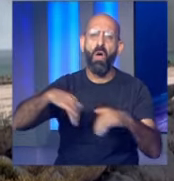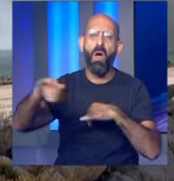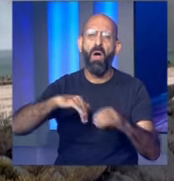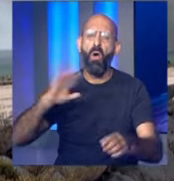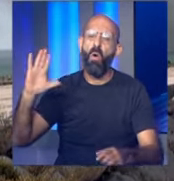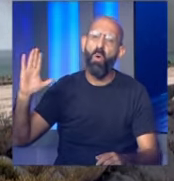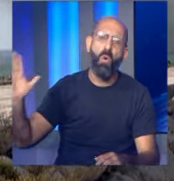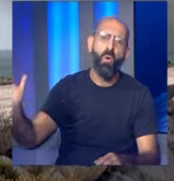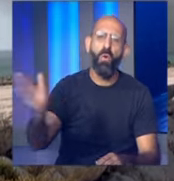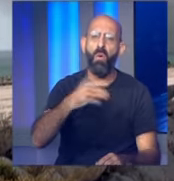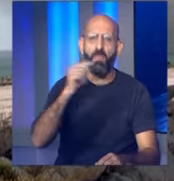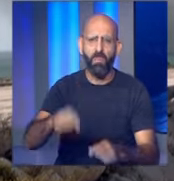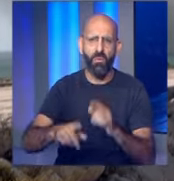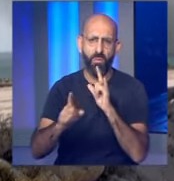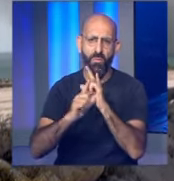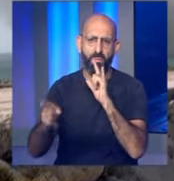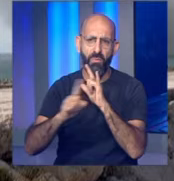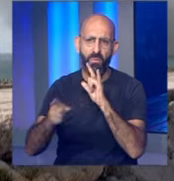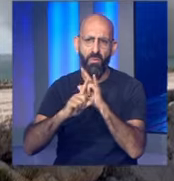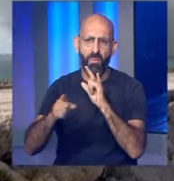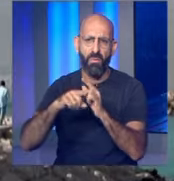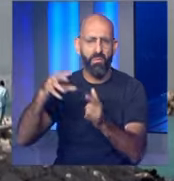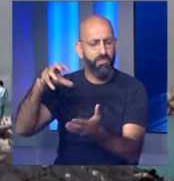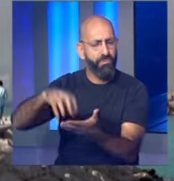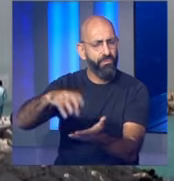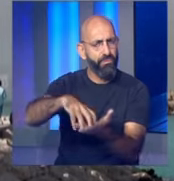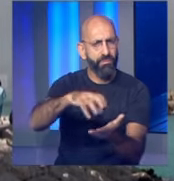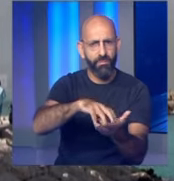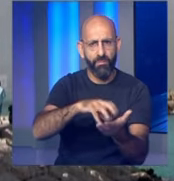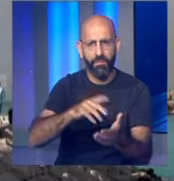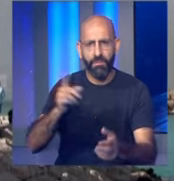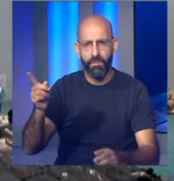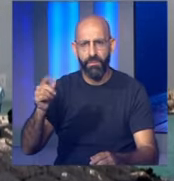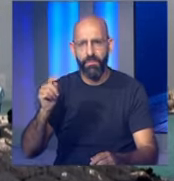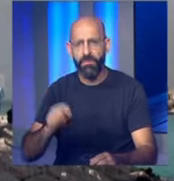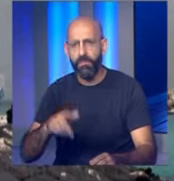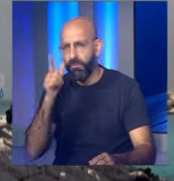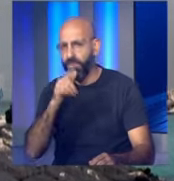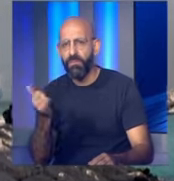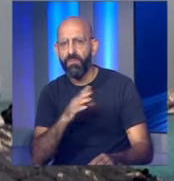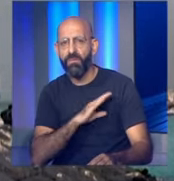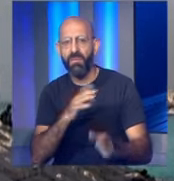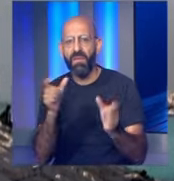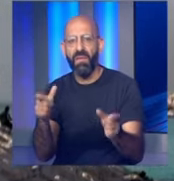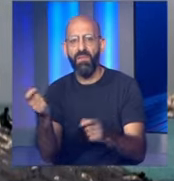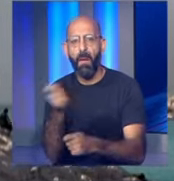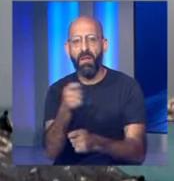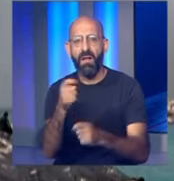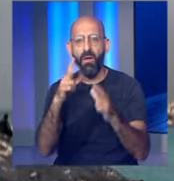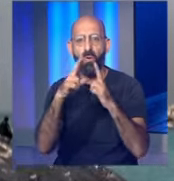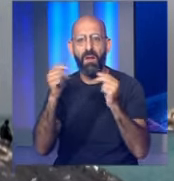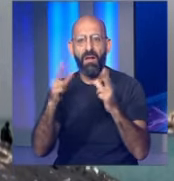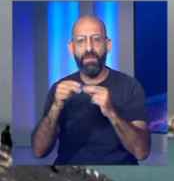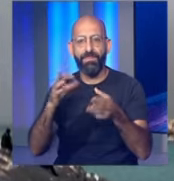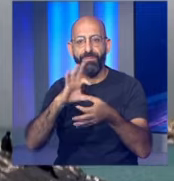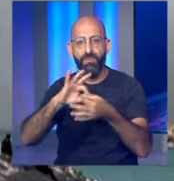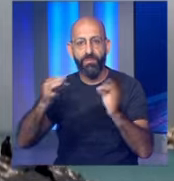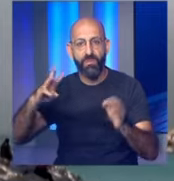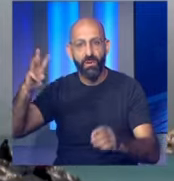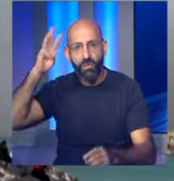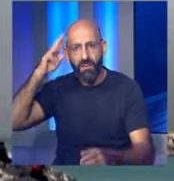في مدينة صور وشوارع علي الخليل، حرام محمد الزيات ونبيه بري. وعليه أوعز للدفاع